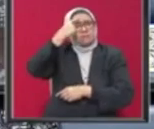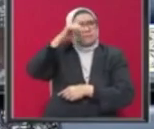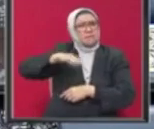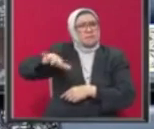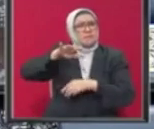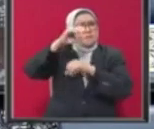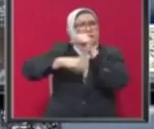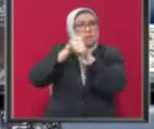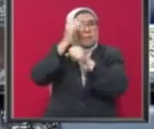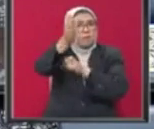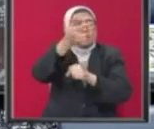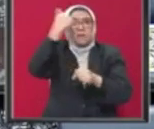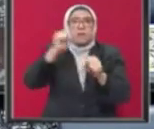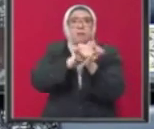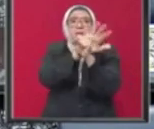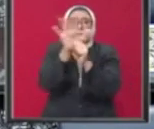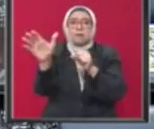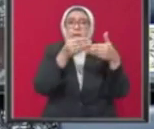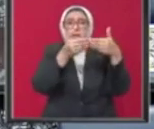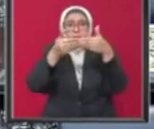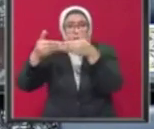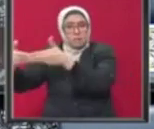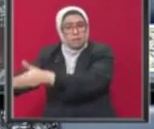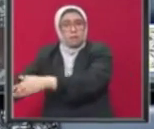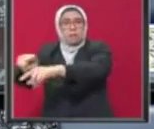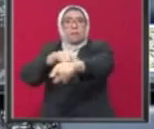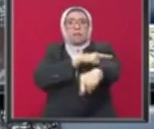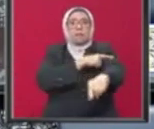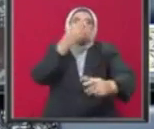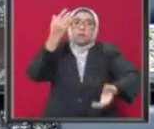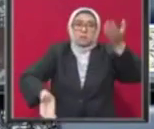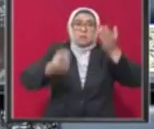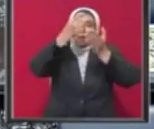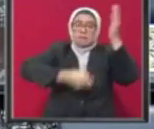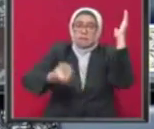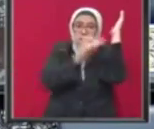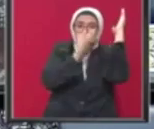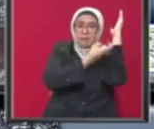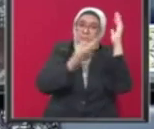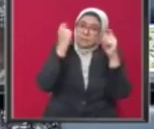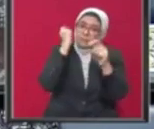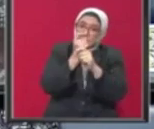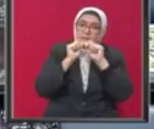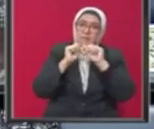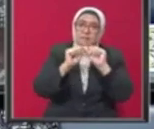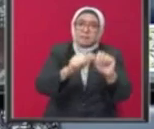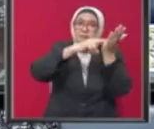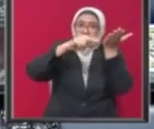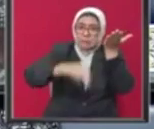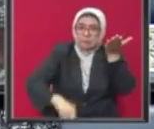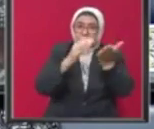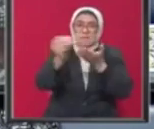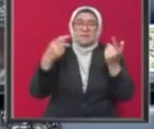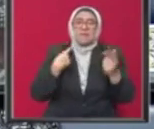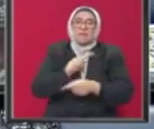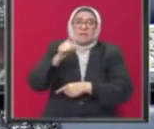disebabkan oleh pandemik COVID-19 berpanjangan, maka tentulah harga getah dijangka juga masih lagi rendah dan kita memerlukan tambahan